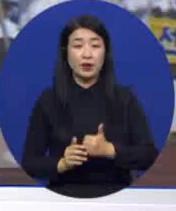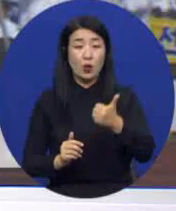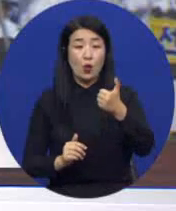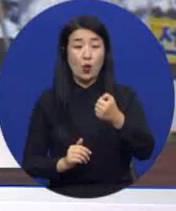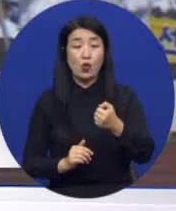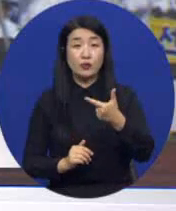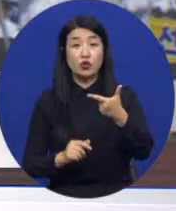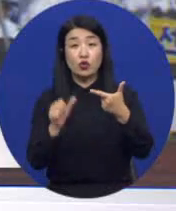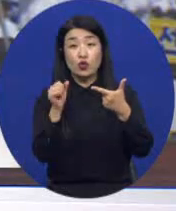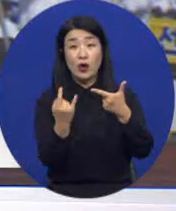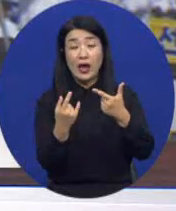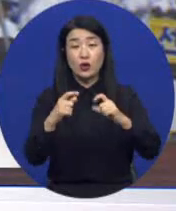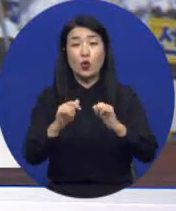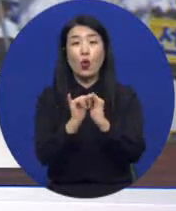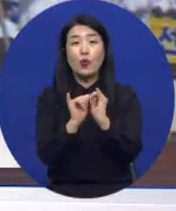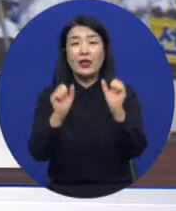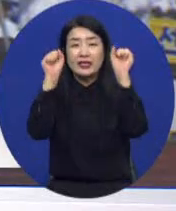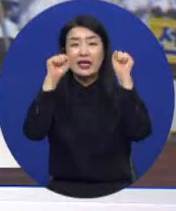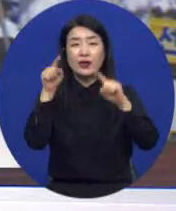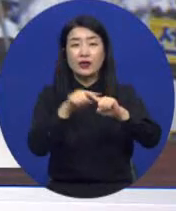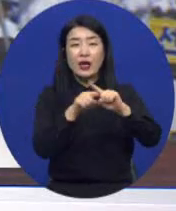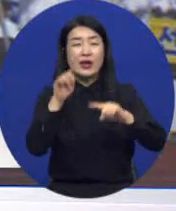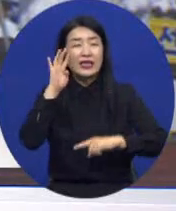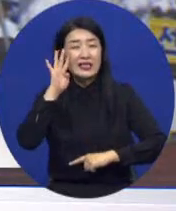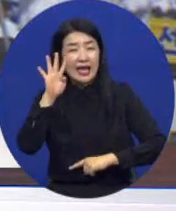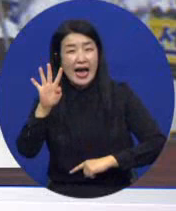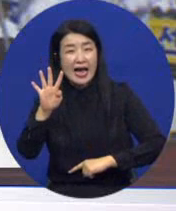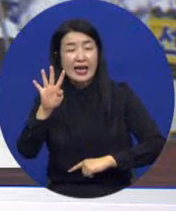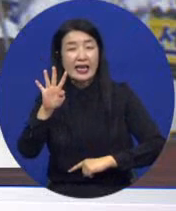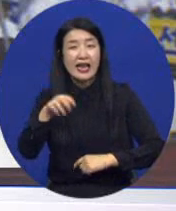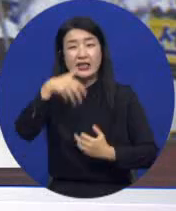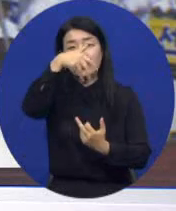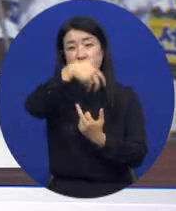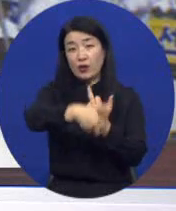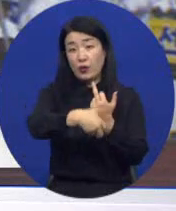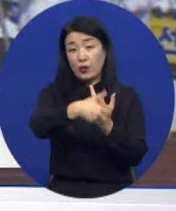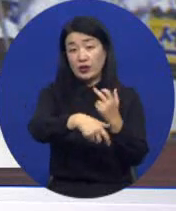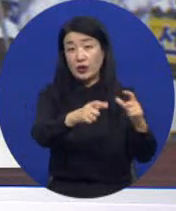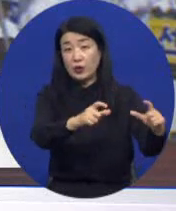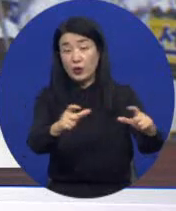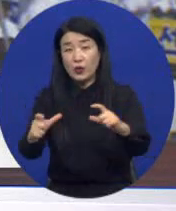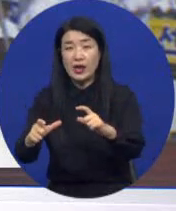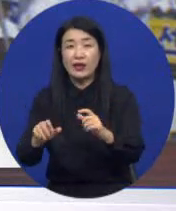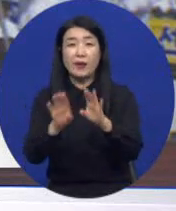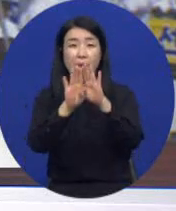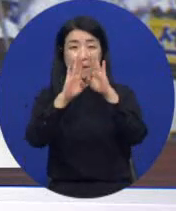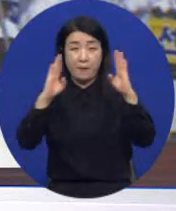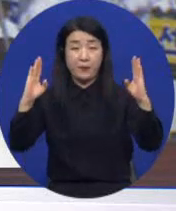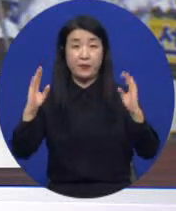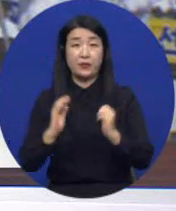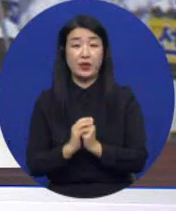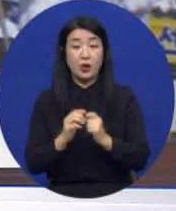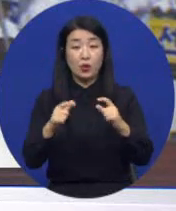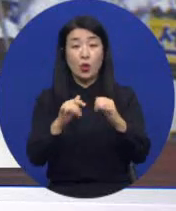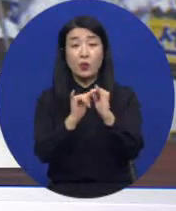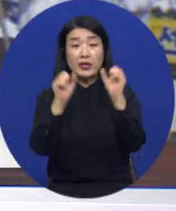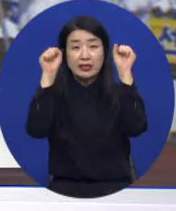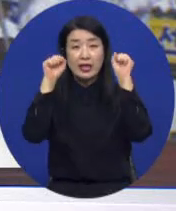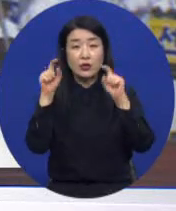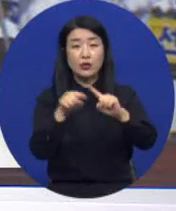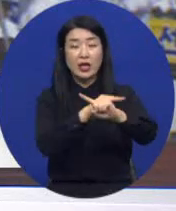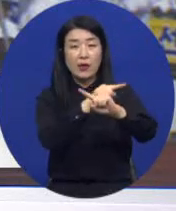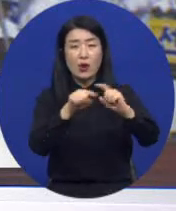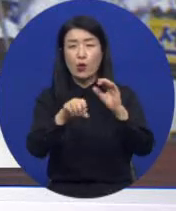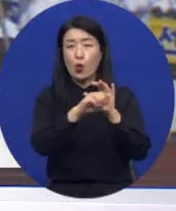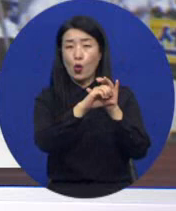제56회 제주도민체육대회가 오늘부터 사흘간의 일정으로 서귀포시 일원에서 개막됐습니다. 도민체육대회는